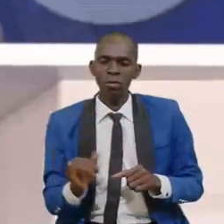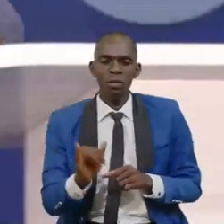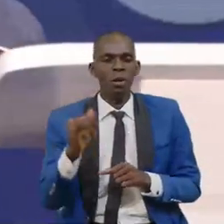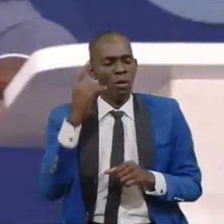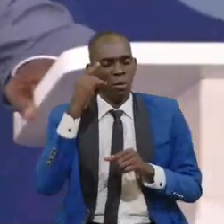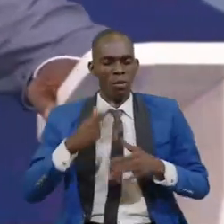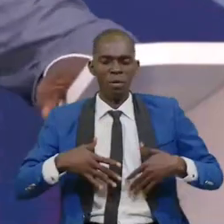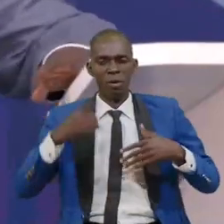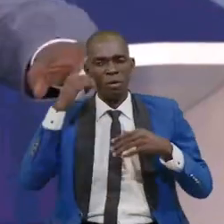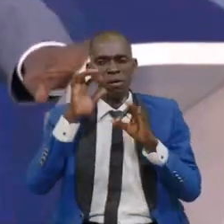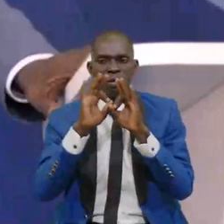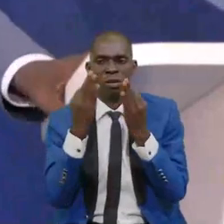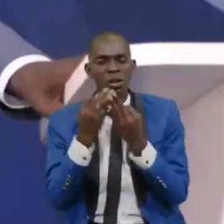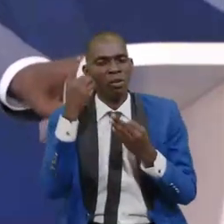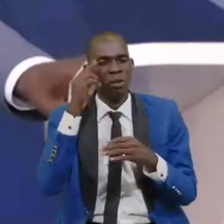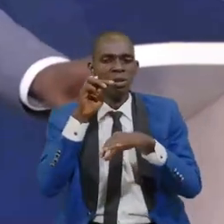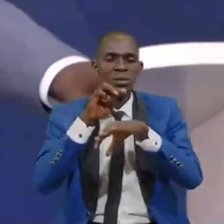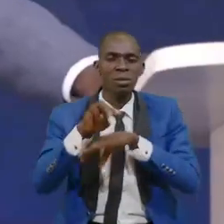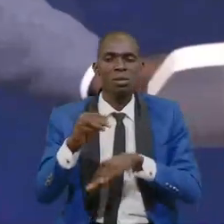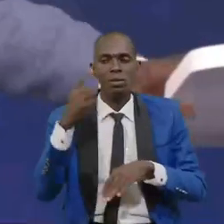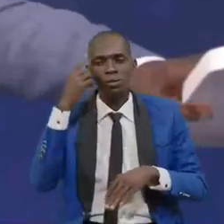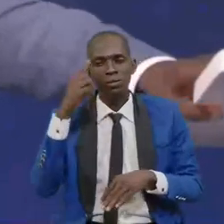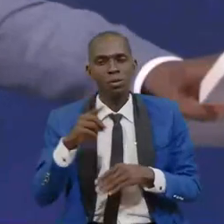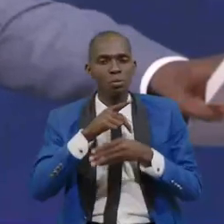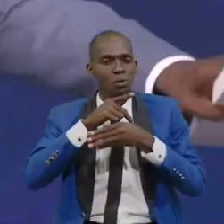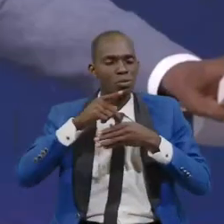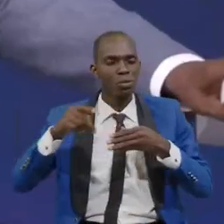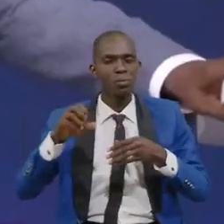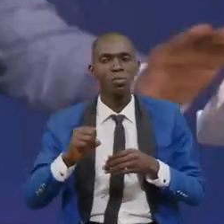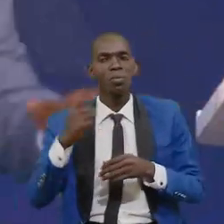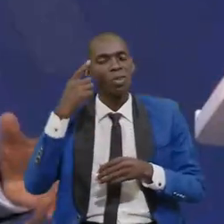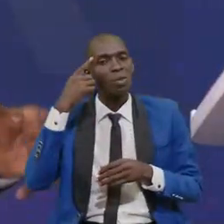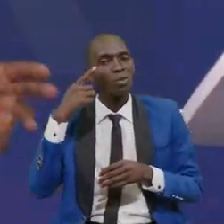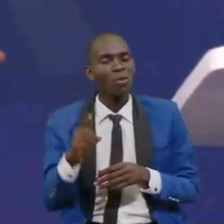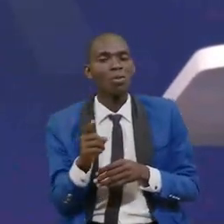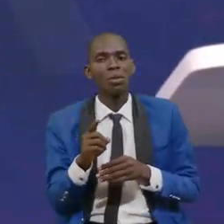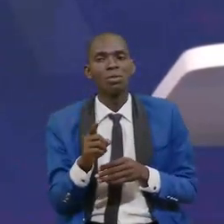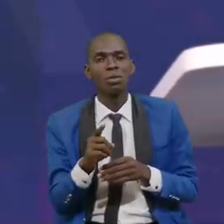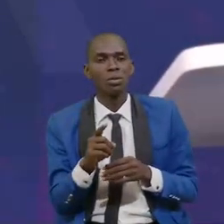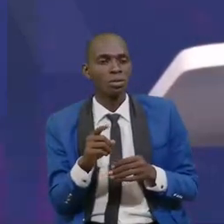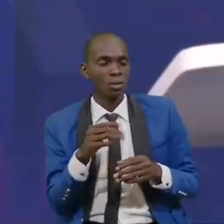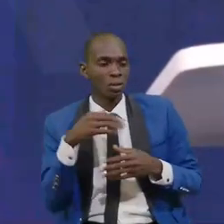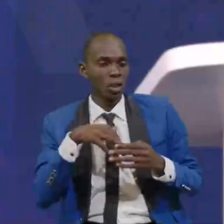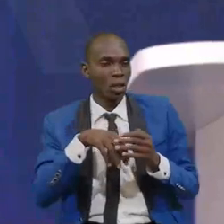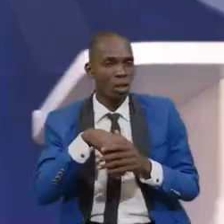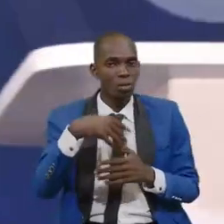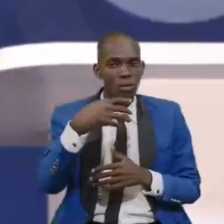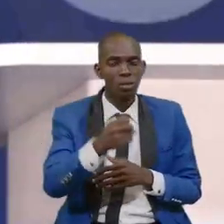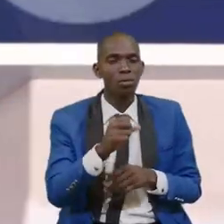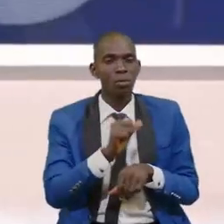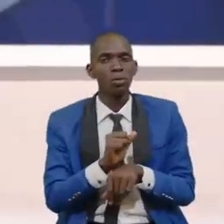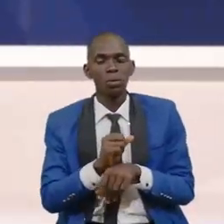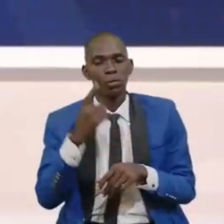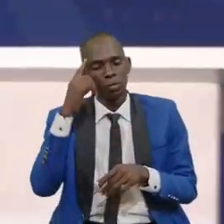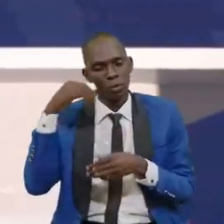famille, pour le ministère, pour la profession, pour la joie extérieure, pour la joie